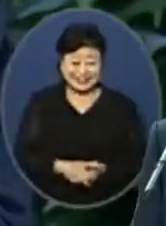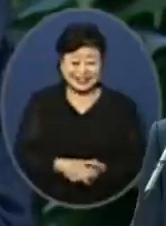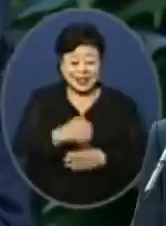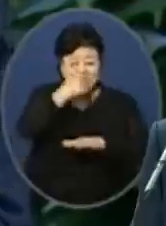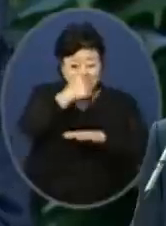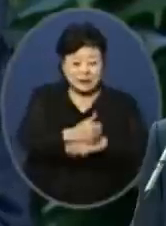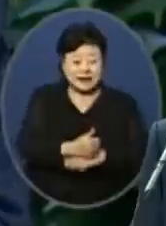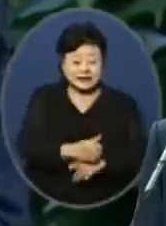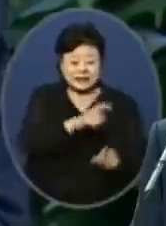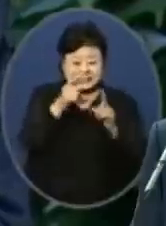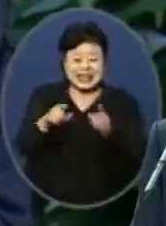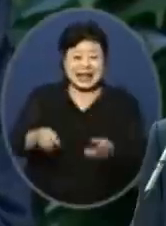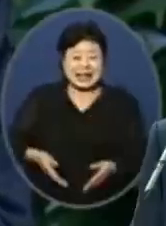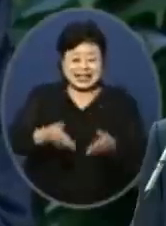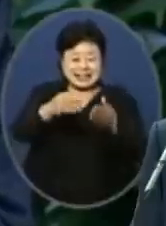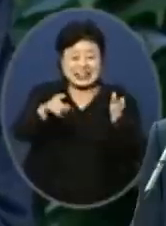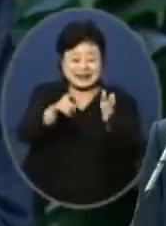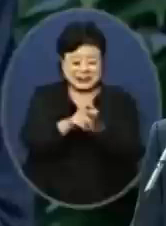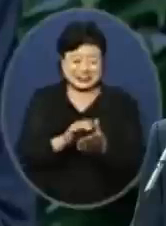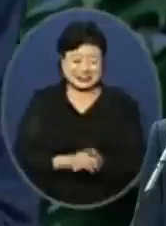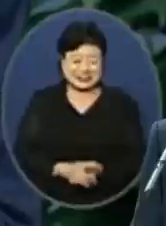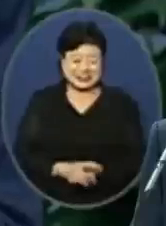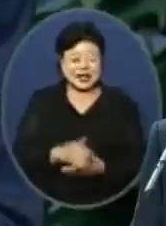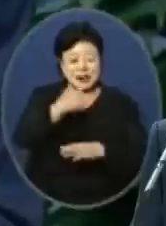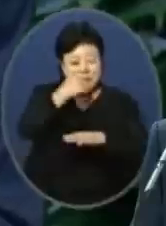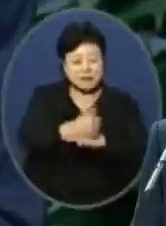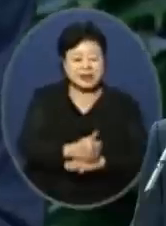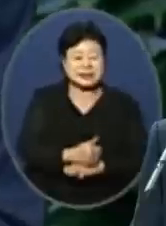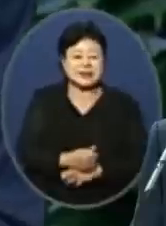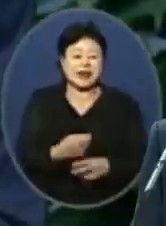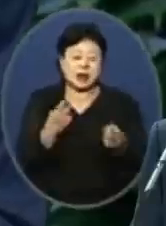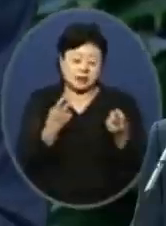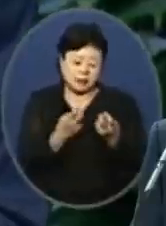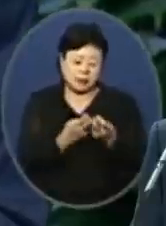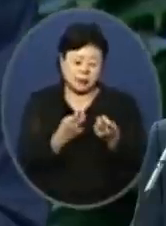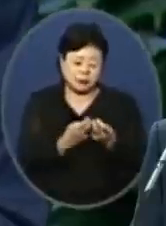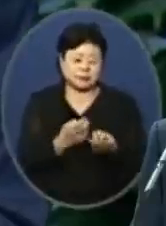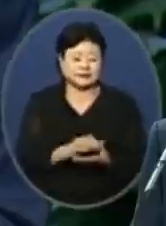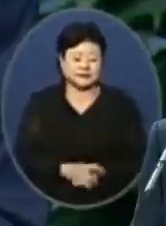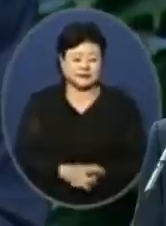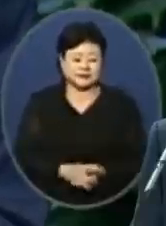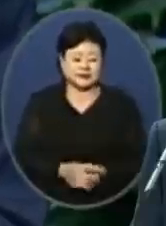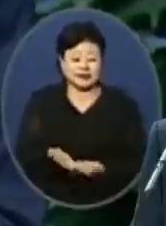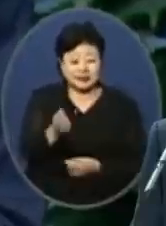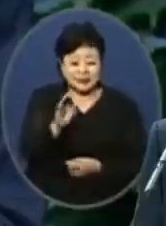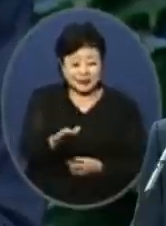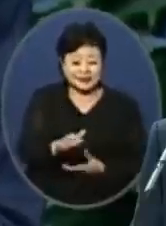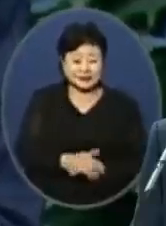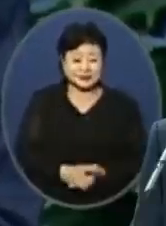최후의 살길을 위해서 마지막 발버둥을 치는 것입니다. 그런데